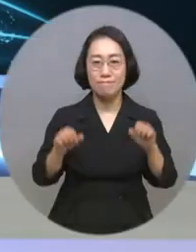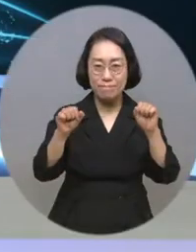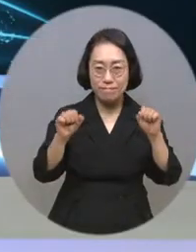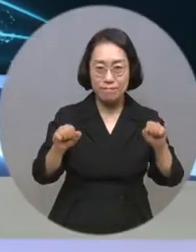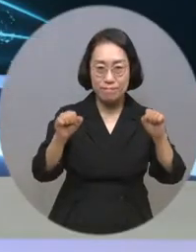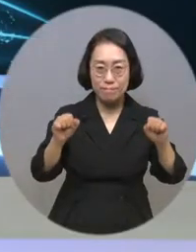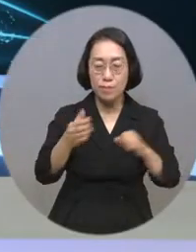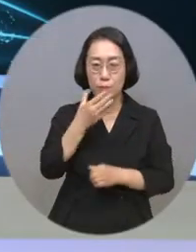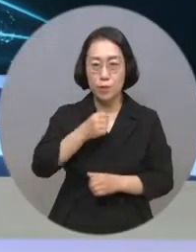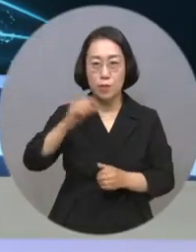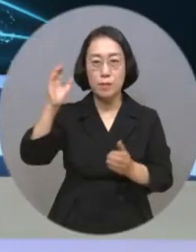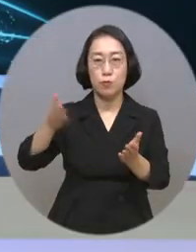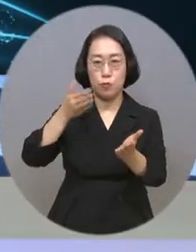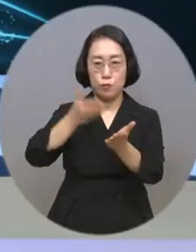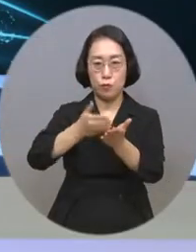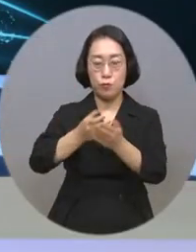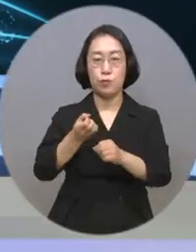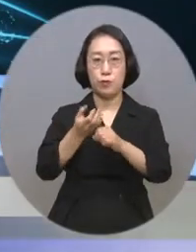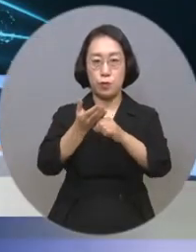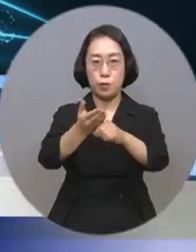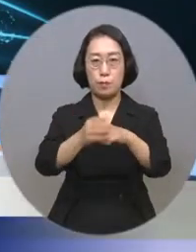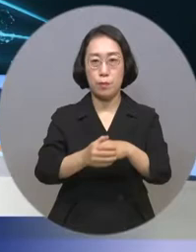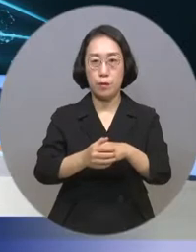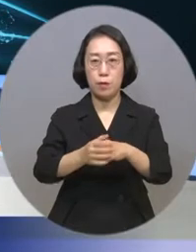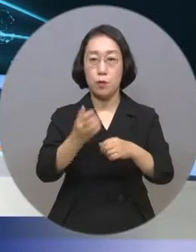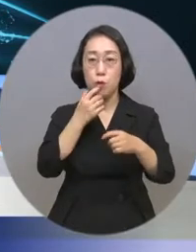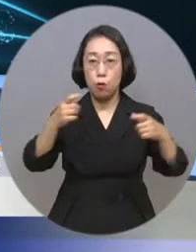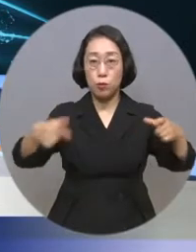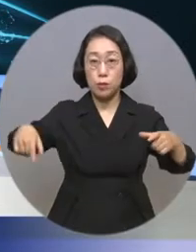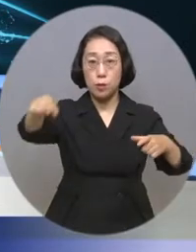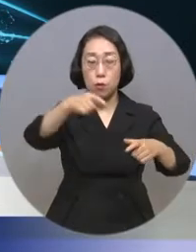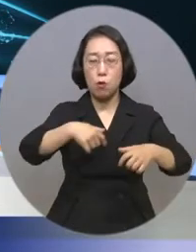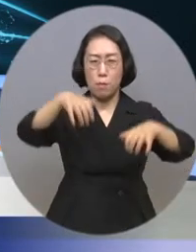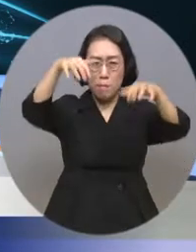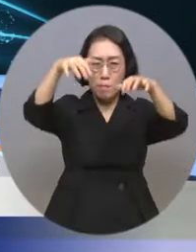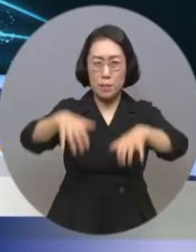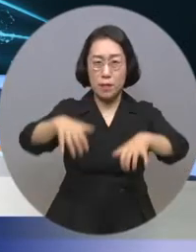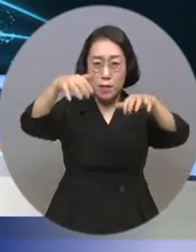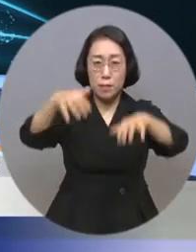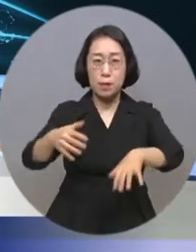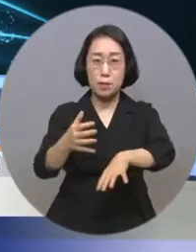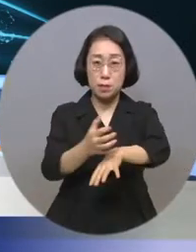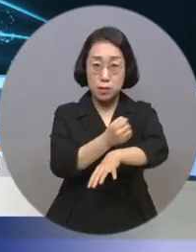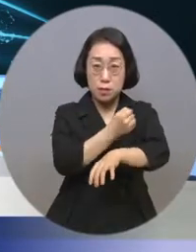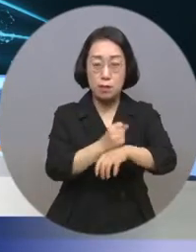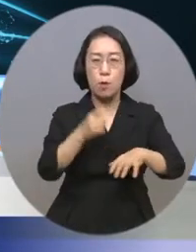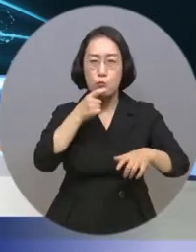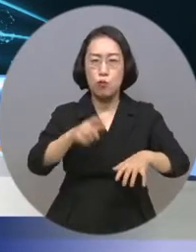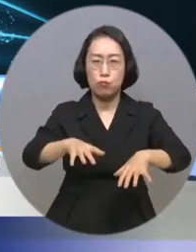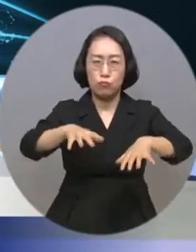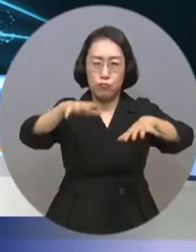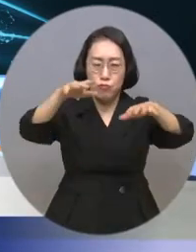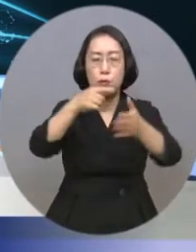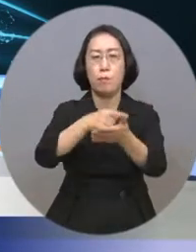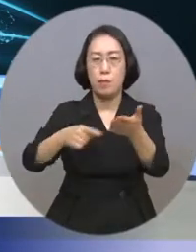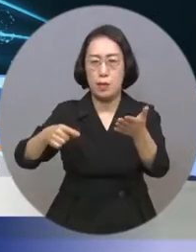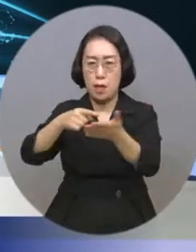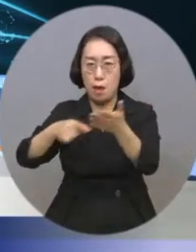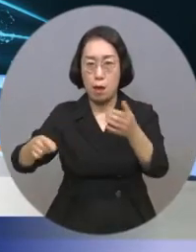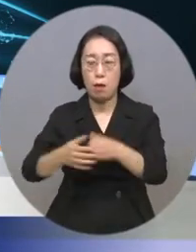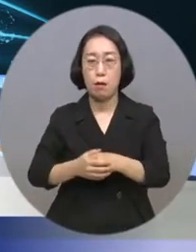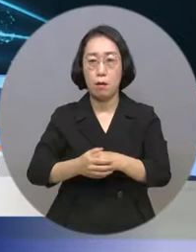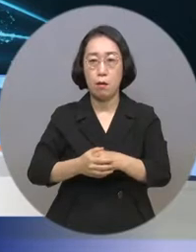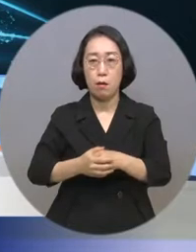여러분 안녕하십니까? 복지TV 뉴스입니다. 수도권에 물폭탄이 쏟아지면서 침수 피해가 잇따랐습니다. 특히